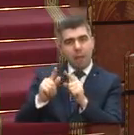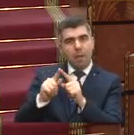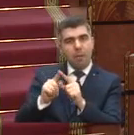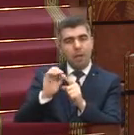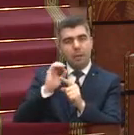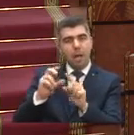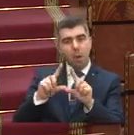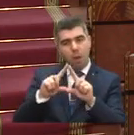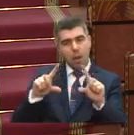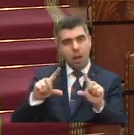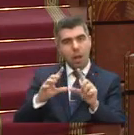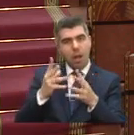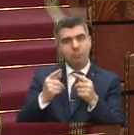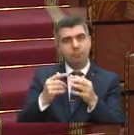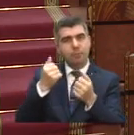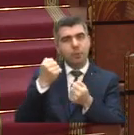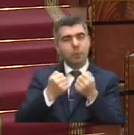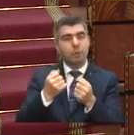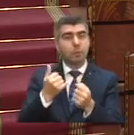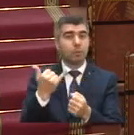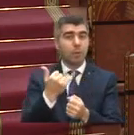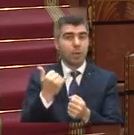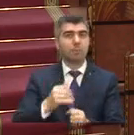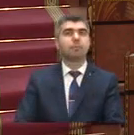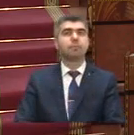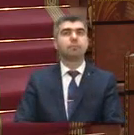المركبات. وهناك مشكل اخر ساثيره